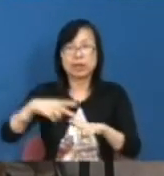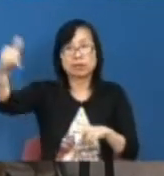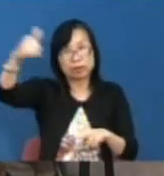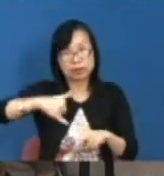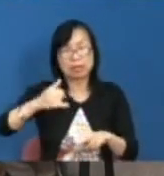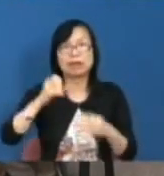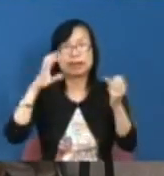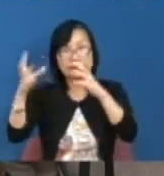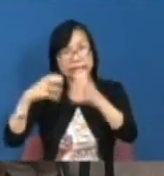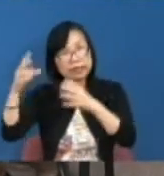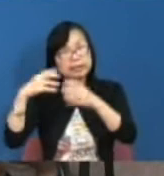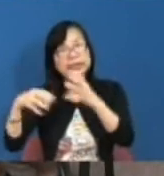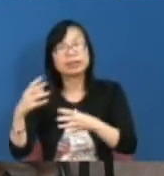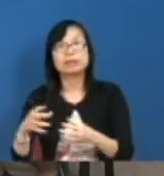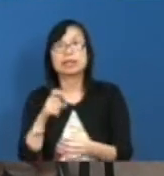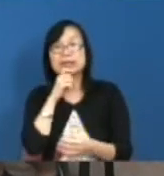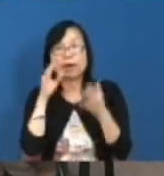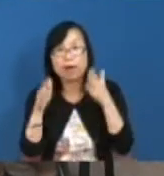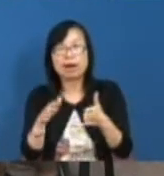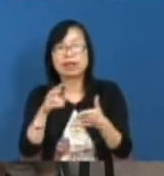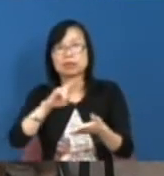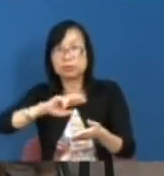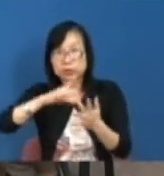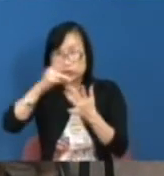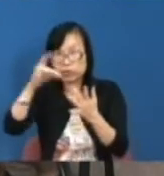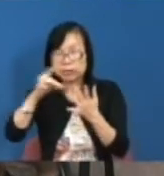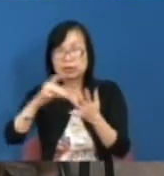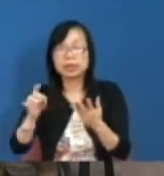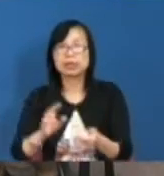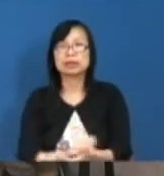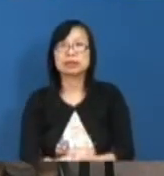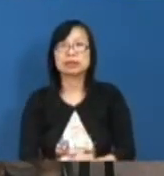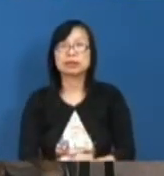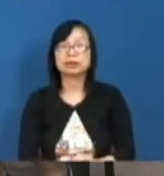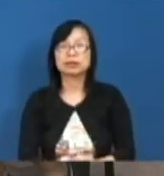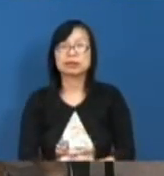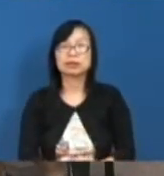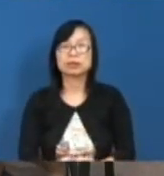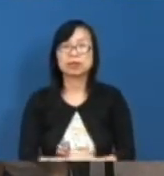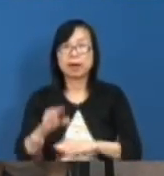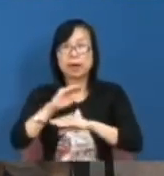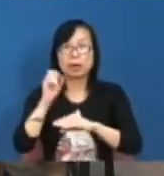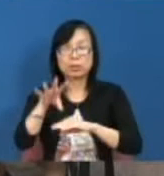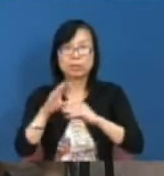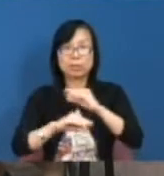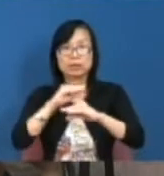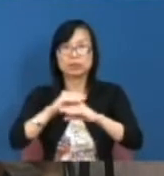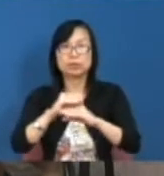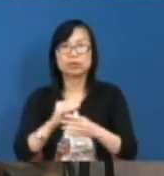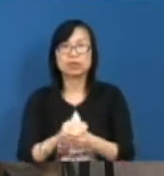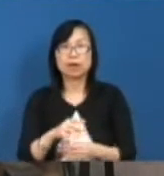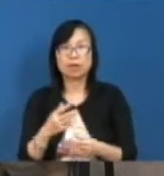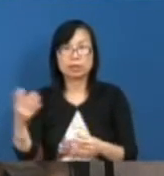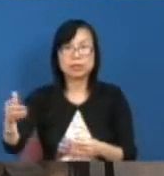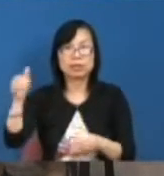得依一個係一個有限選擇，不能改變。 唔係咁呢個同民建聯一樣啫嘛。係 咯。 咁我嗰陣時競選問